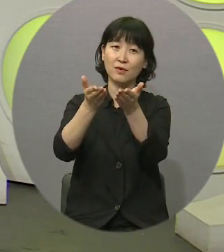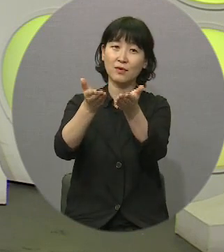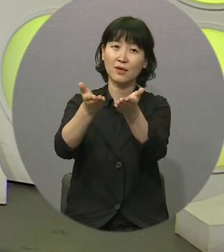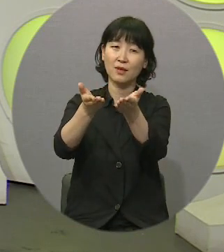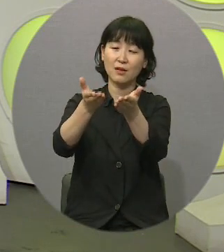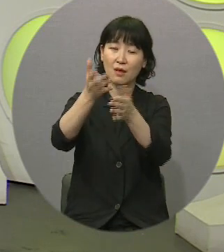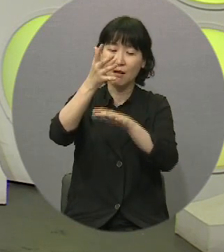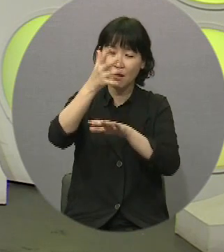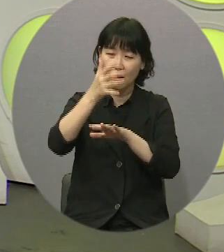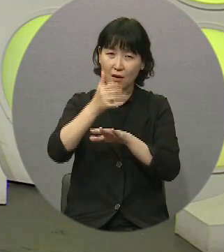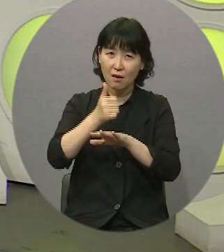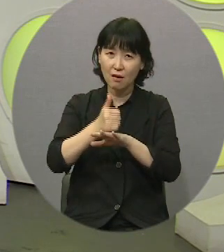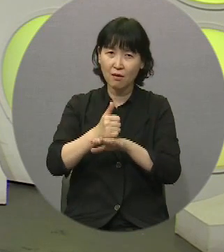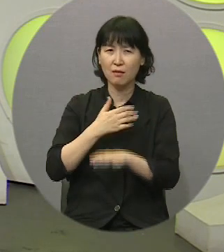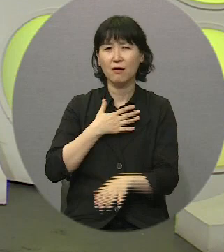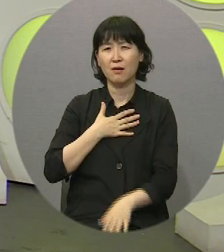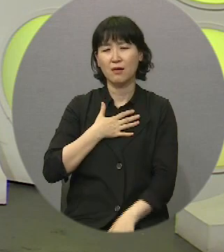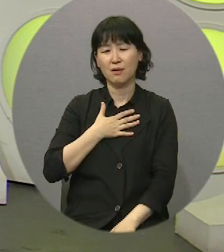가슴 아픈